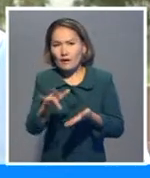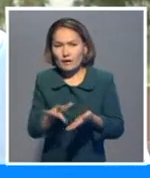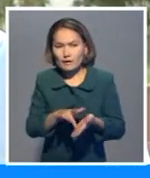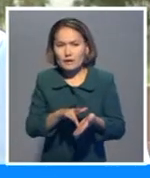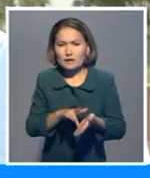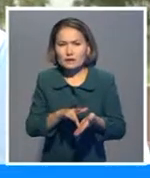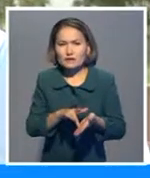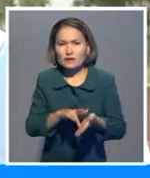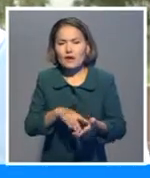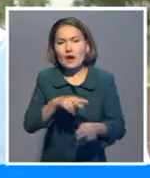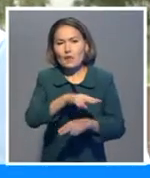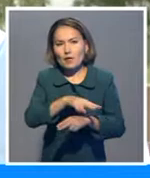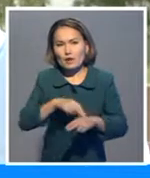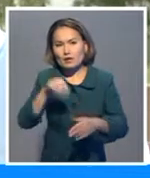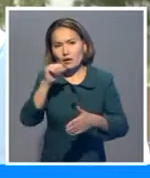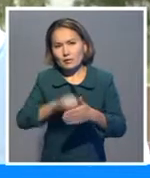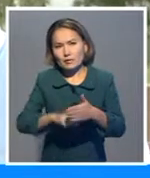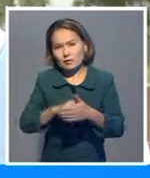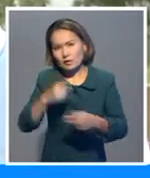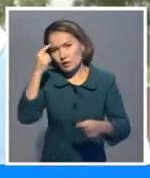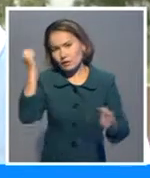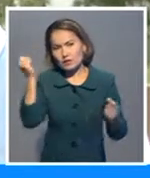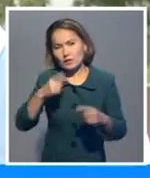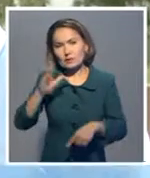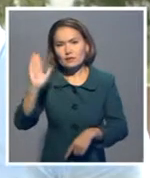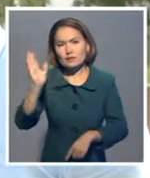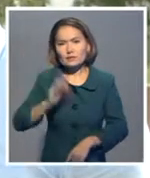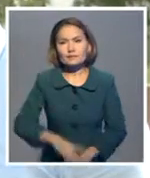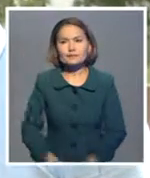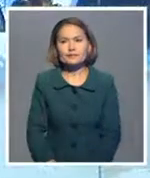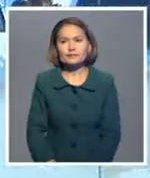қызметкерлері өрттің неден шыққанын және келтірілген материалдық шығын көлемін анықтап жатыр.